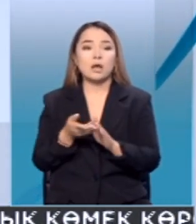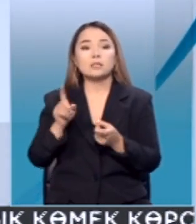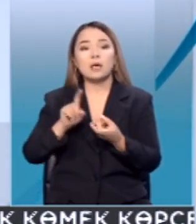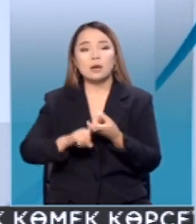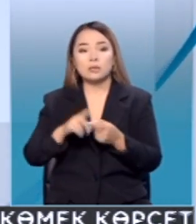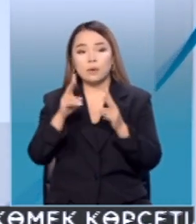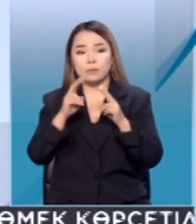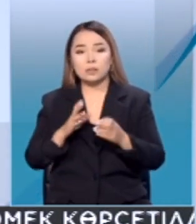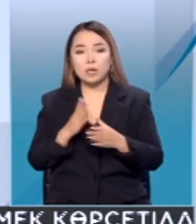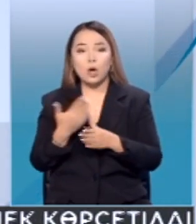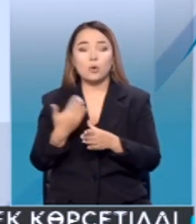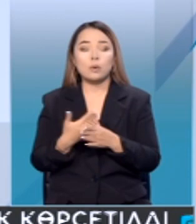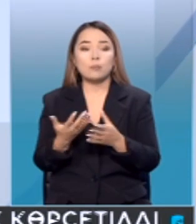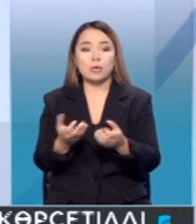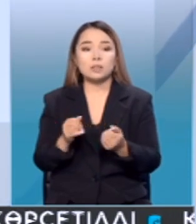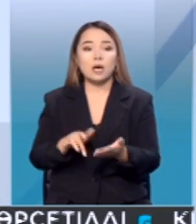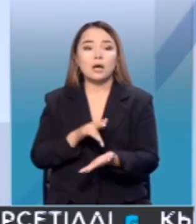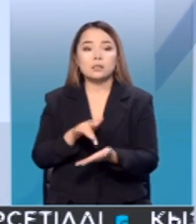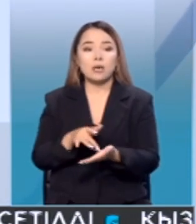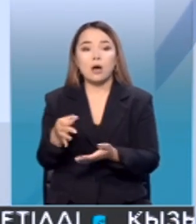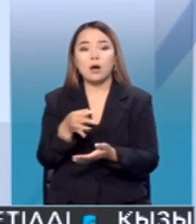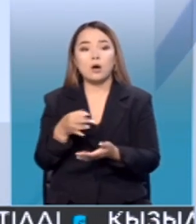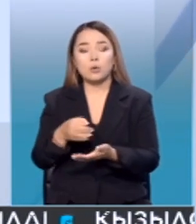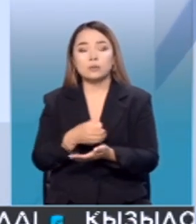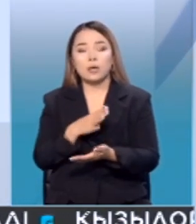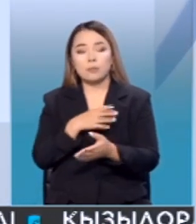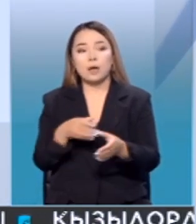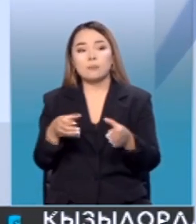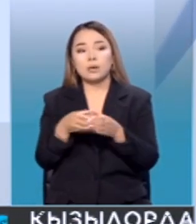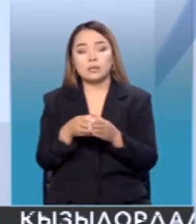қаралады. Көмек алу үшін шаһардың аудандық аппаратына